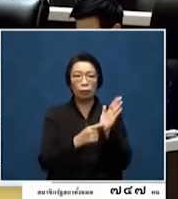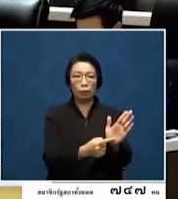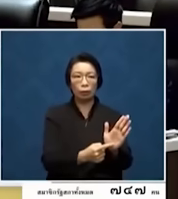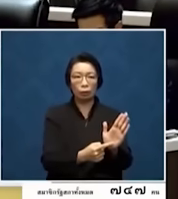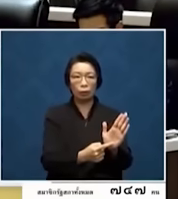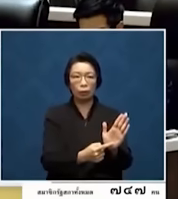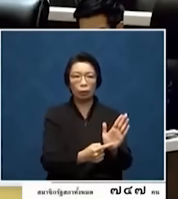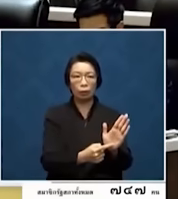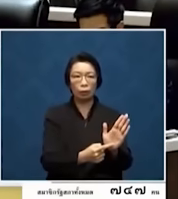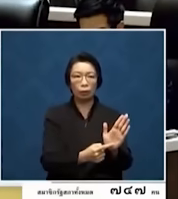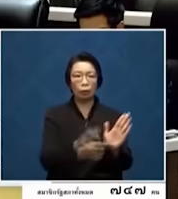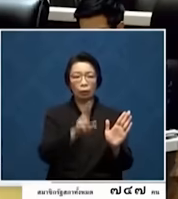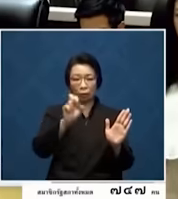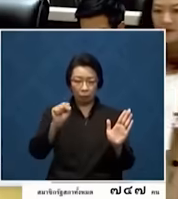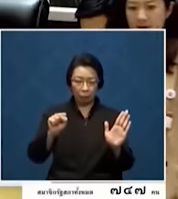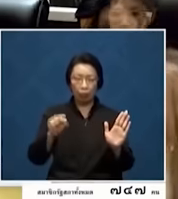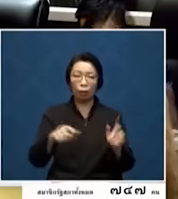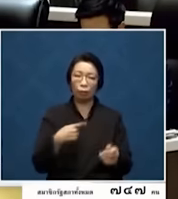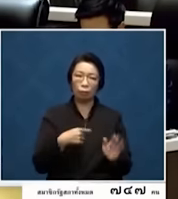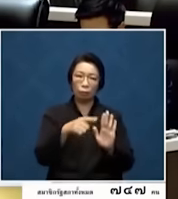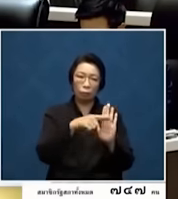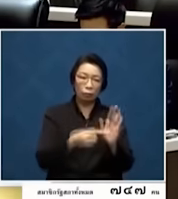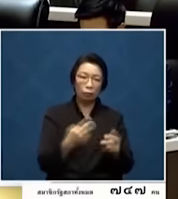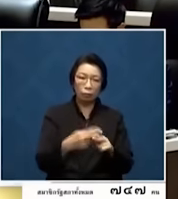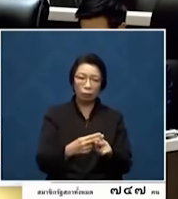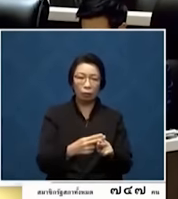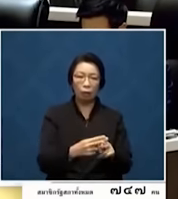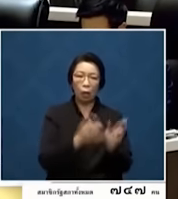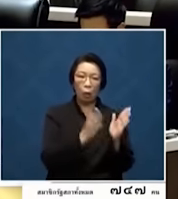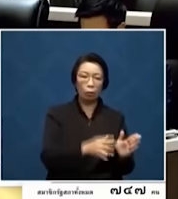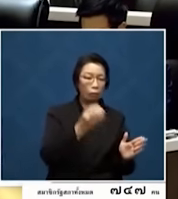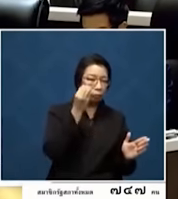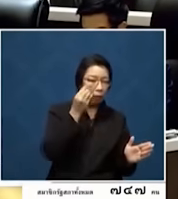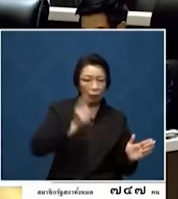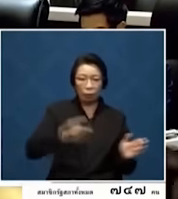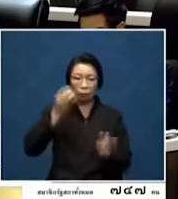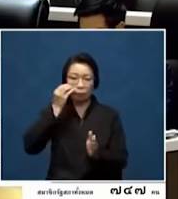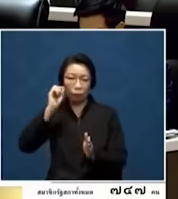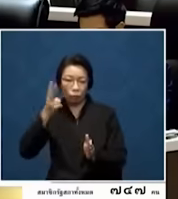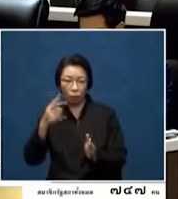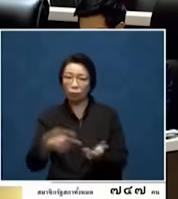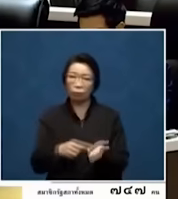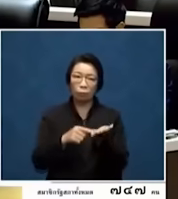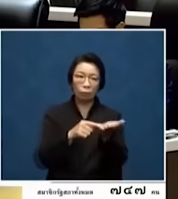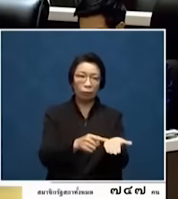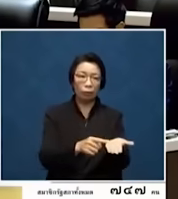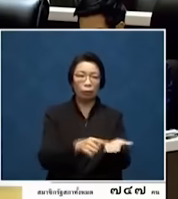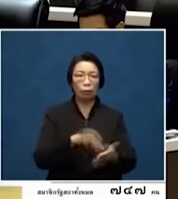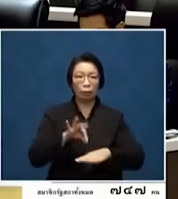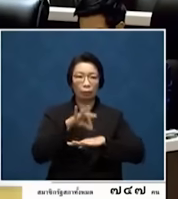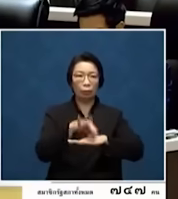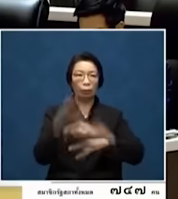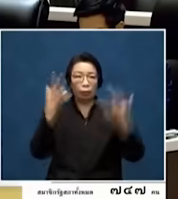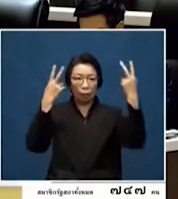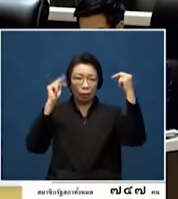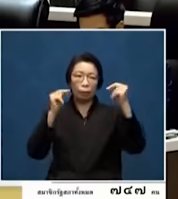าชิกรัฐสภาทบทวนการพิจารณาและลงมติการเสนอชื่อบุคคลเดิมเพื่อให้รัฐสภาให้ความเห็นชอบให้สมควรดำรงตำแหน่งนายกรัฐ